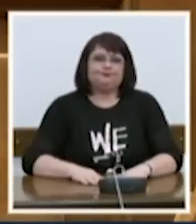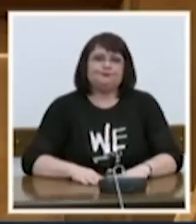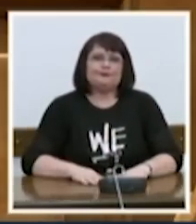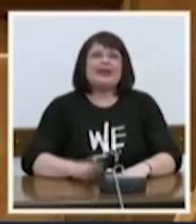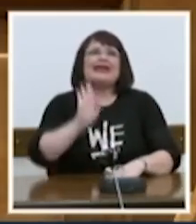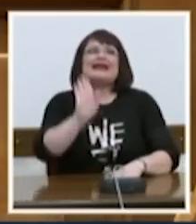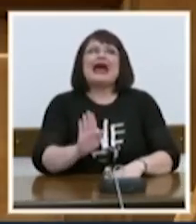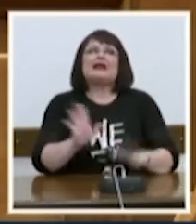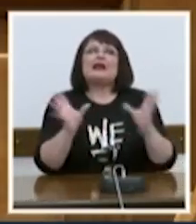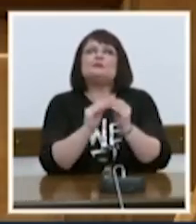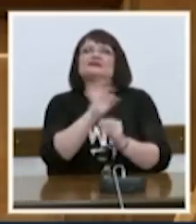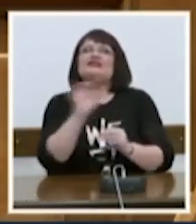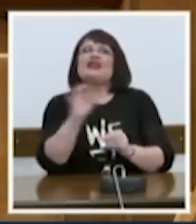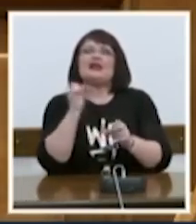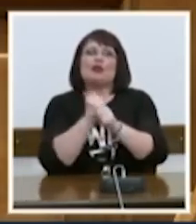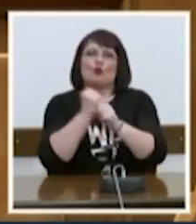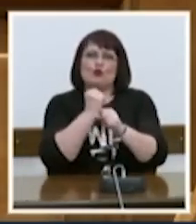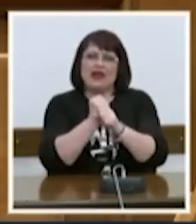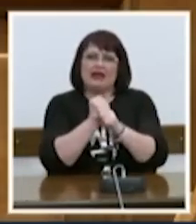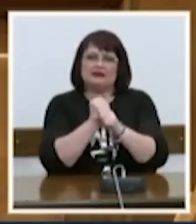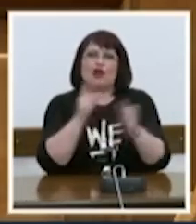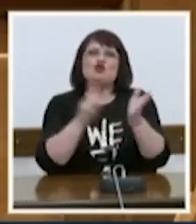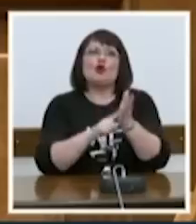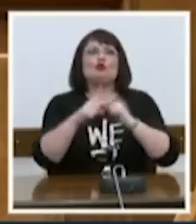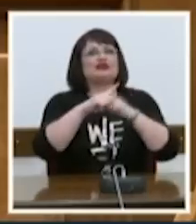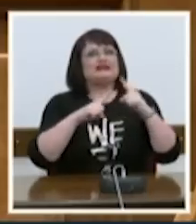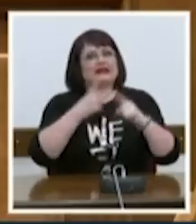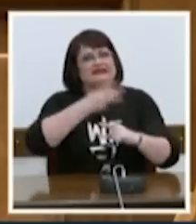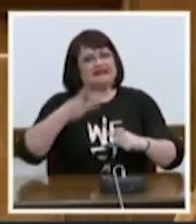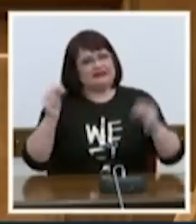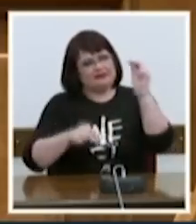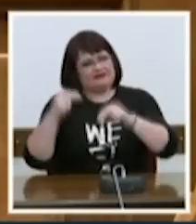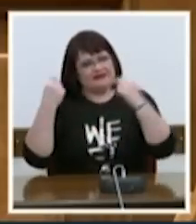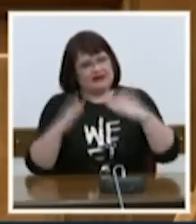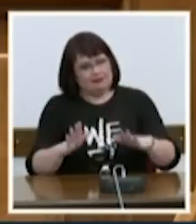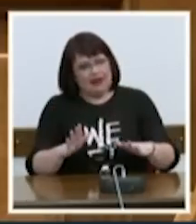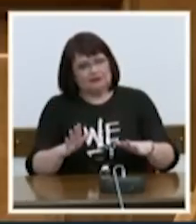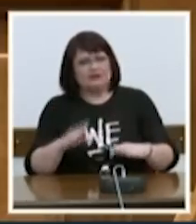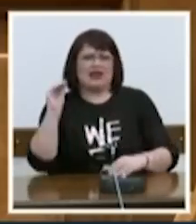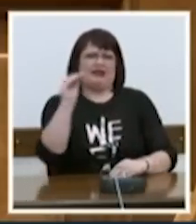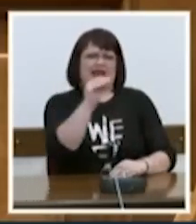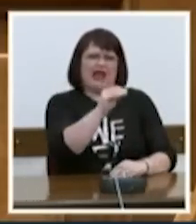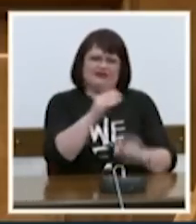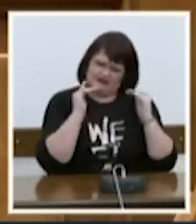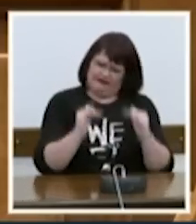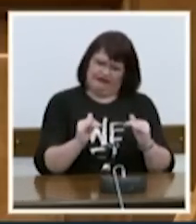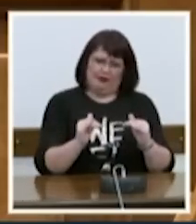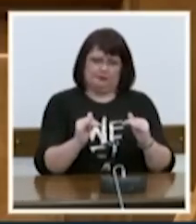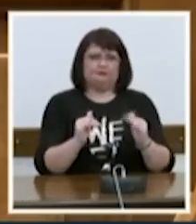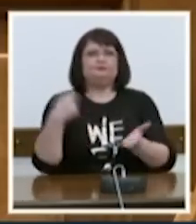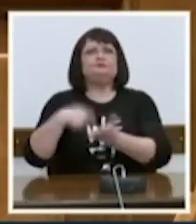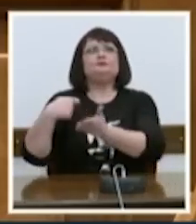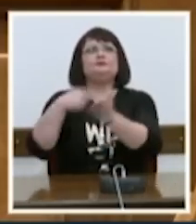διάταξη του νόμου Χατζηδάκη, που ψήφισε και ο ΣΥΡΙΖΑ, δεν μείωσε την εκμετάλλευση, τις απλήρωτες